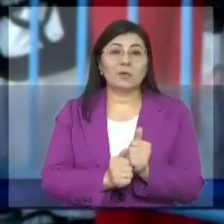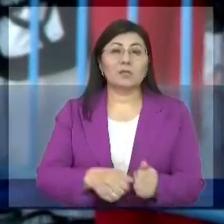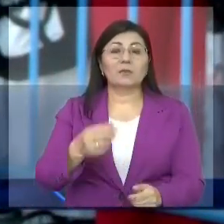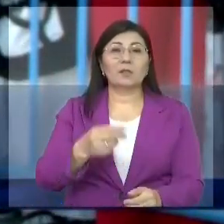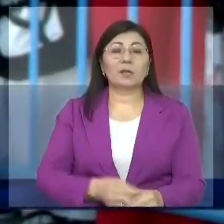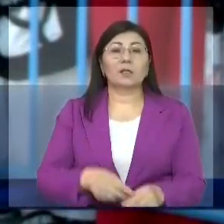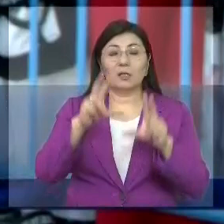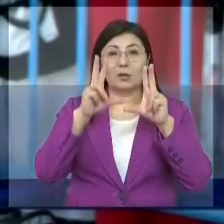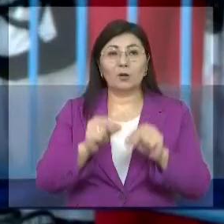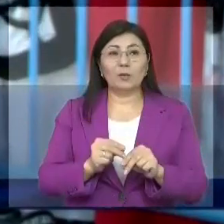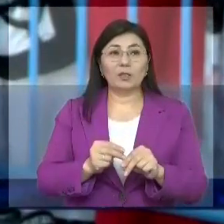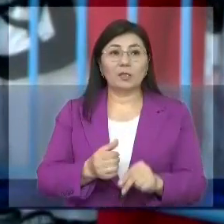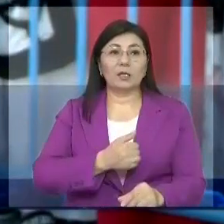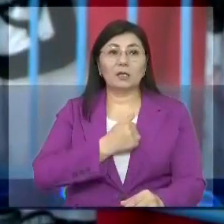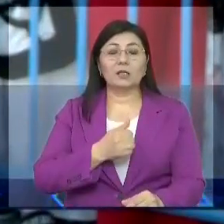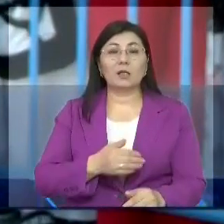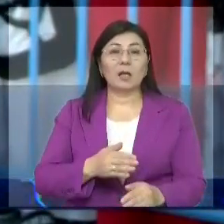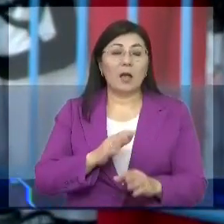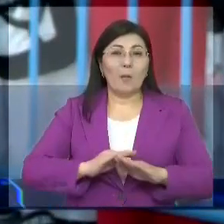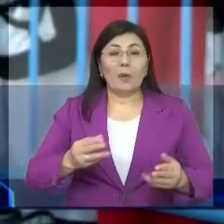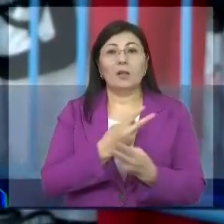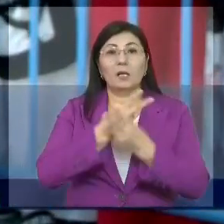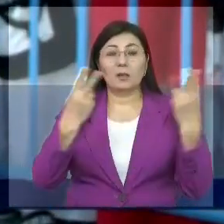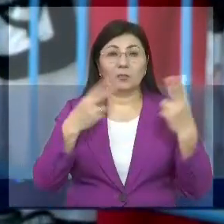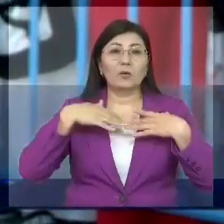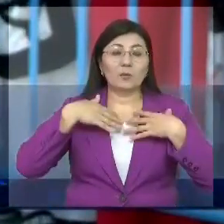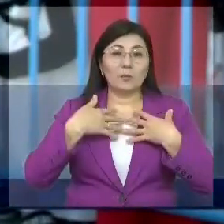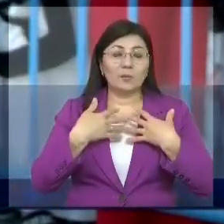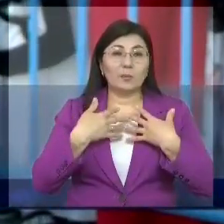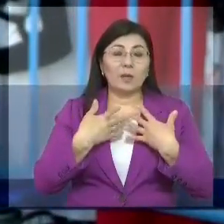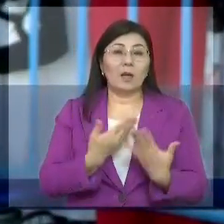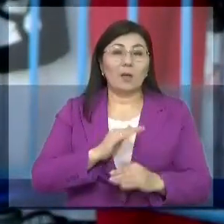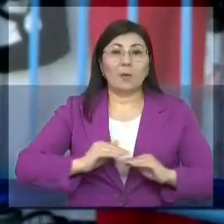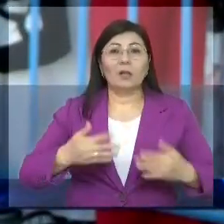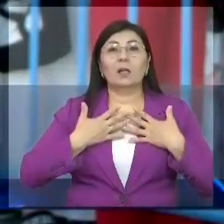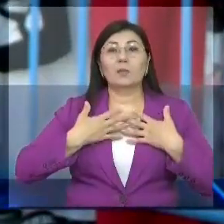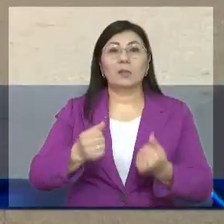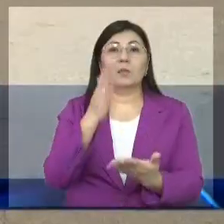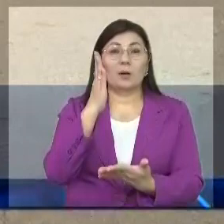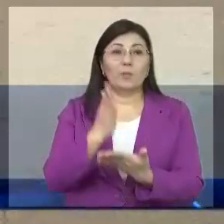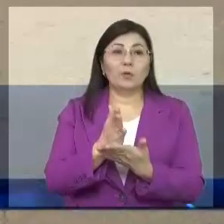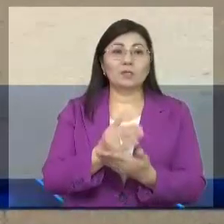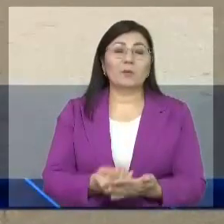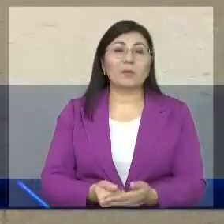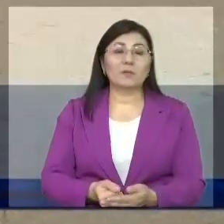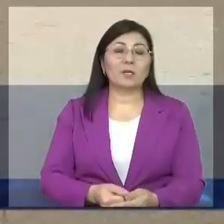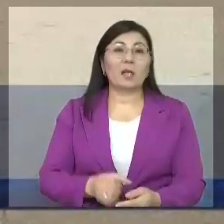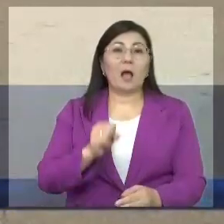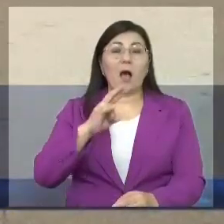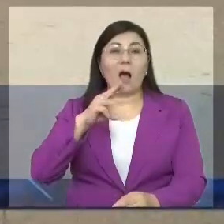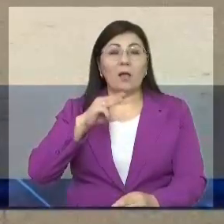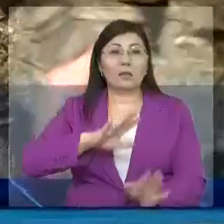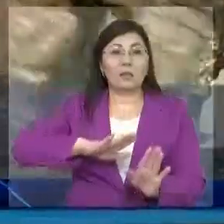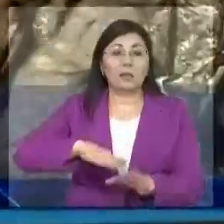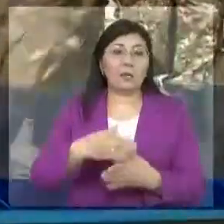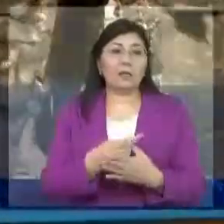үмітін сағынып келген балаларын көріп бүгін сағынышын басады. Ең бастысы балаларымыз аман сау болсын. Жауынгерлер ант қабылдамастан бұрын бір